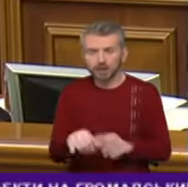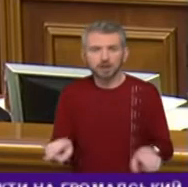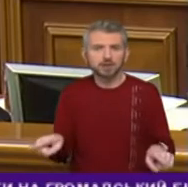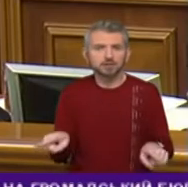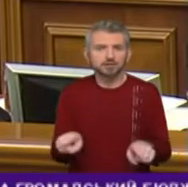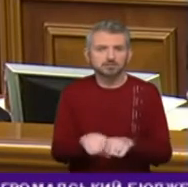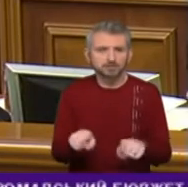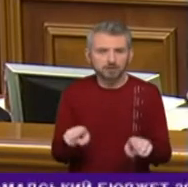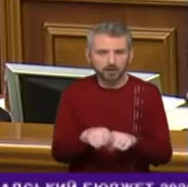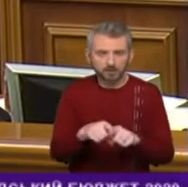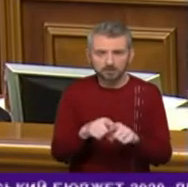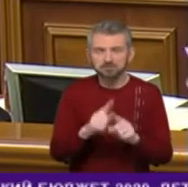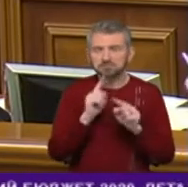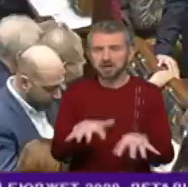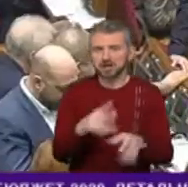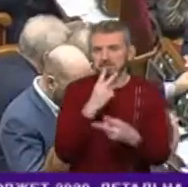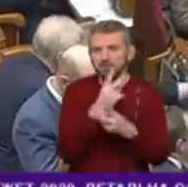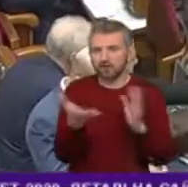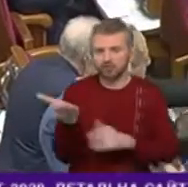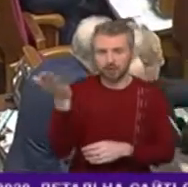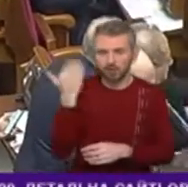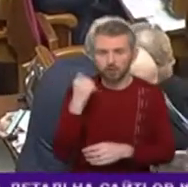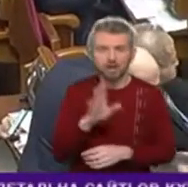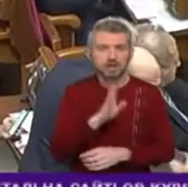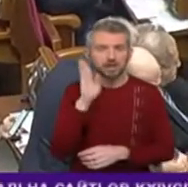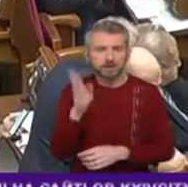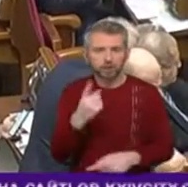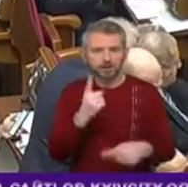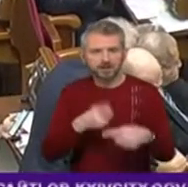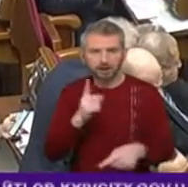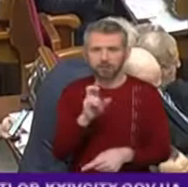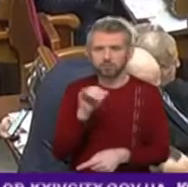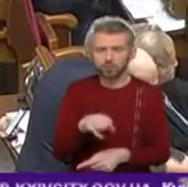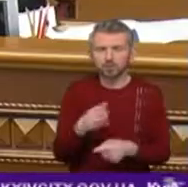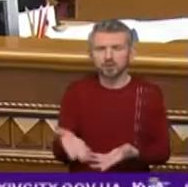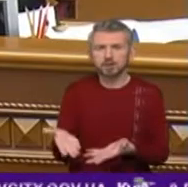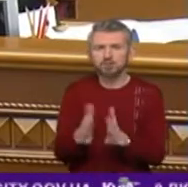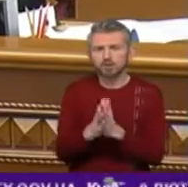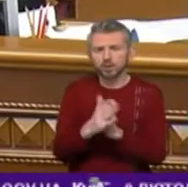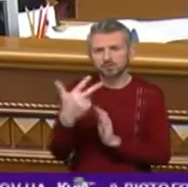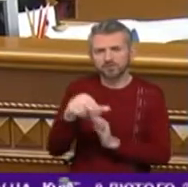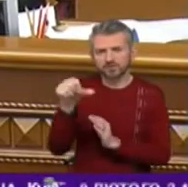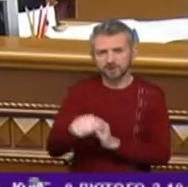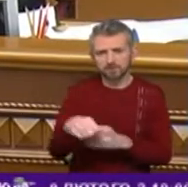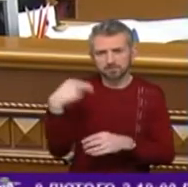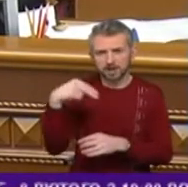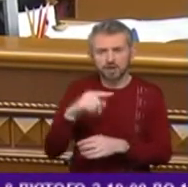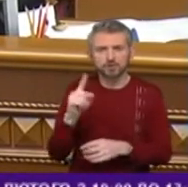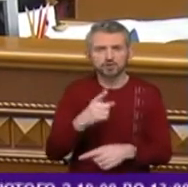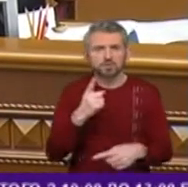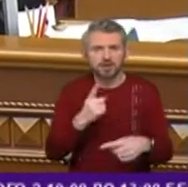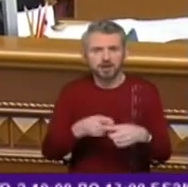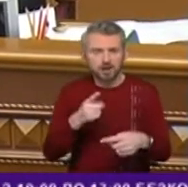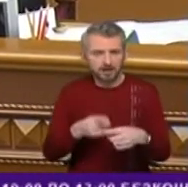стіни будинку під куполом не бачили вже давно. Зранку радикали та бютівці запросили півгодинної перерви. Аби радикали не